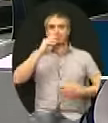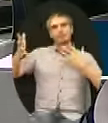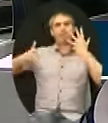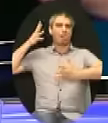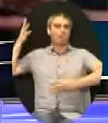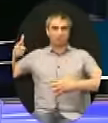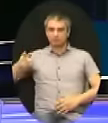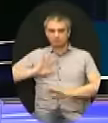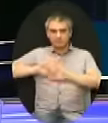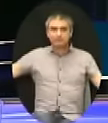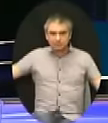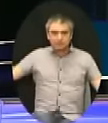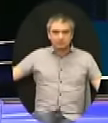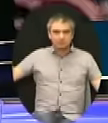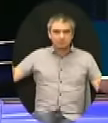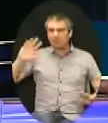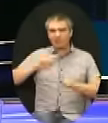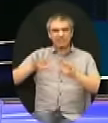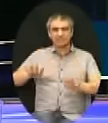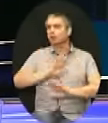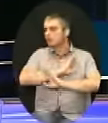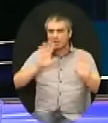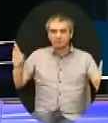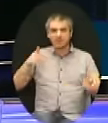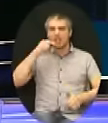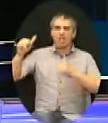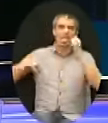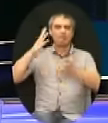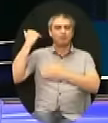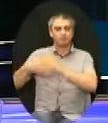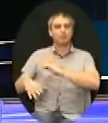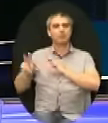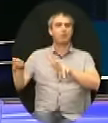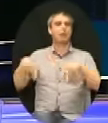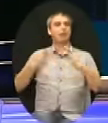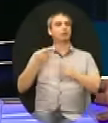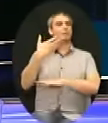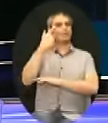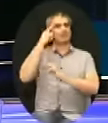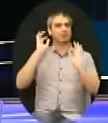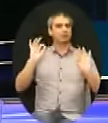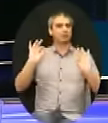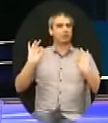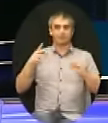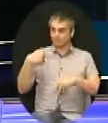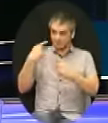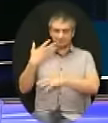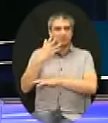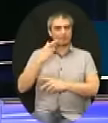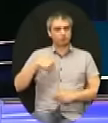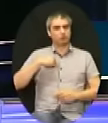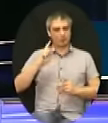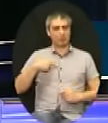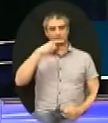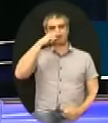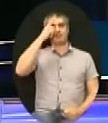בהתלהמות, חלס, מספיק עם הגזענות הזאת, מספיק עם ההתלהמות הזאת, בואו נחזיר את המדינה לשפויים, בואו נחזיר את המדינה למשהו שאנחנו יכולים